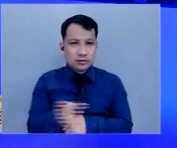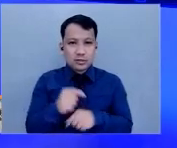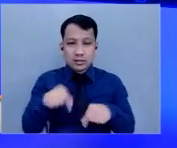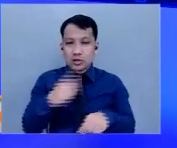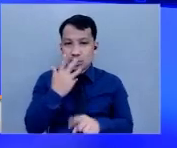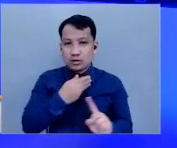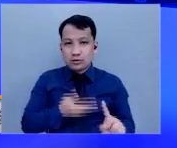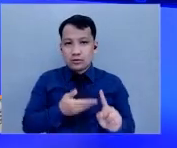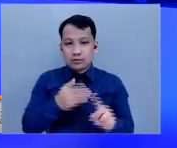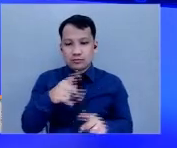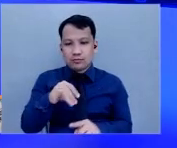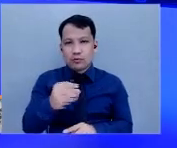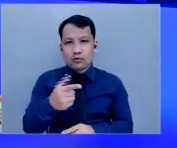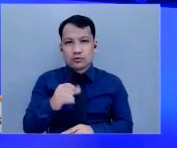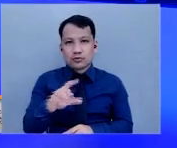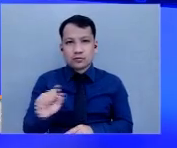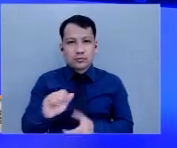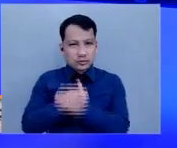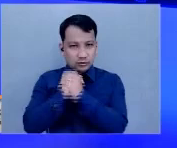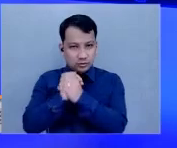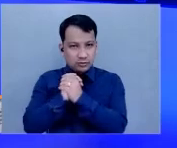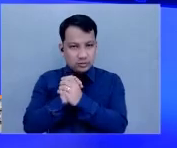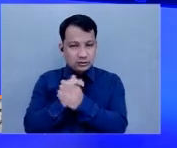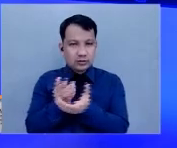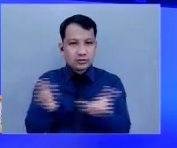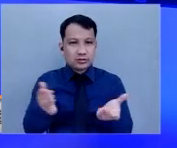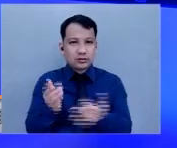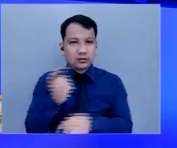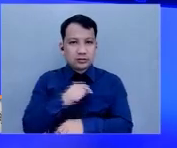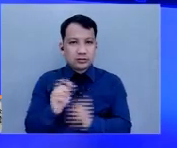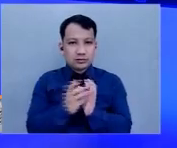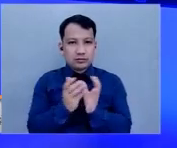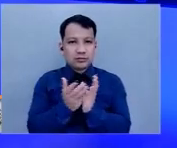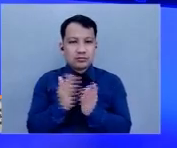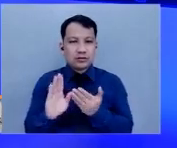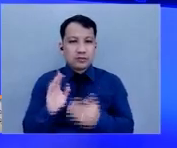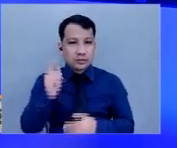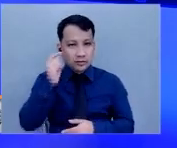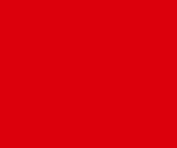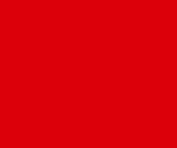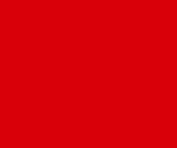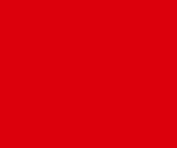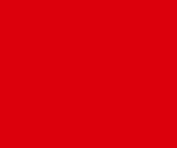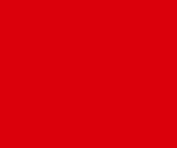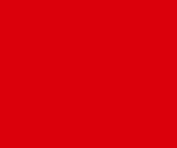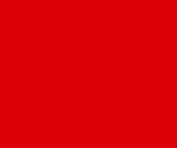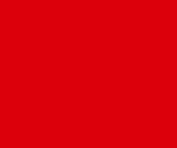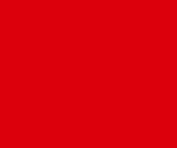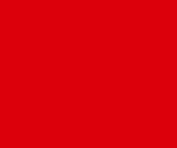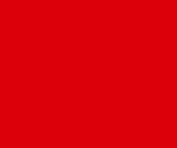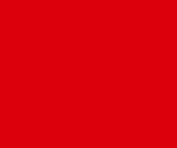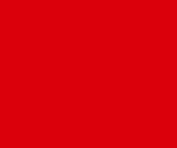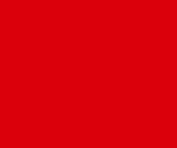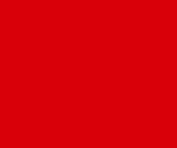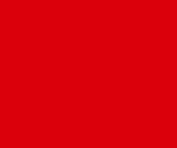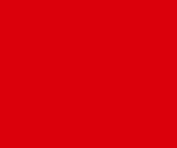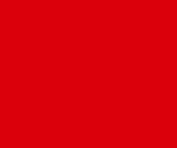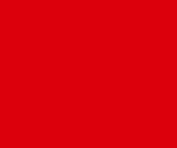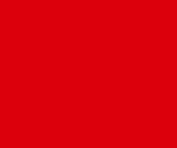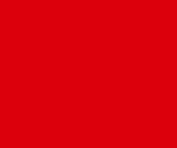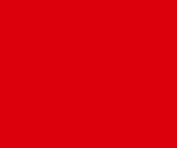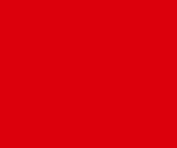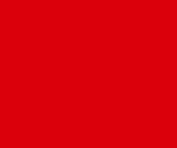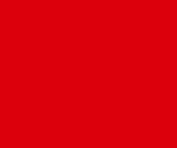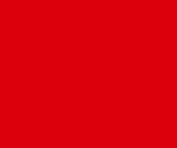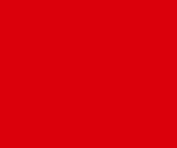Pong Ducanes. Congratulations sa table tennis community natin. It's your sports tito Mikee Reyes, peace and love. What's up mga kapatid, it's your sports tito